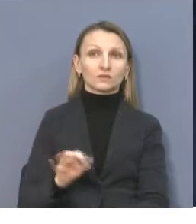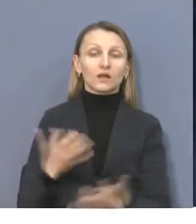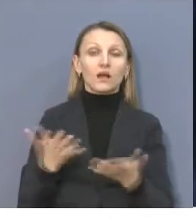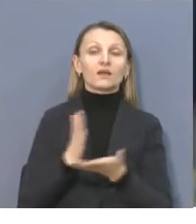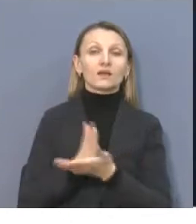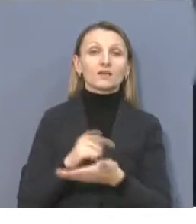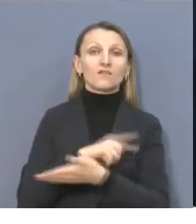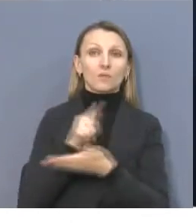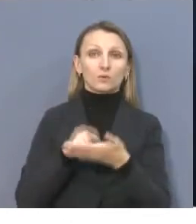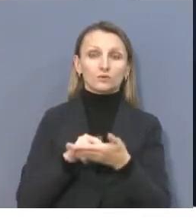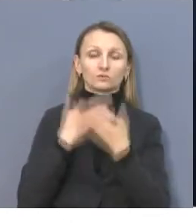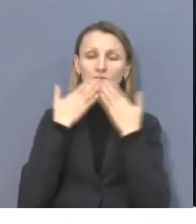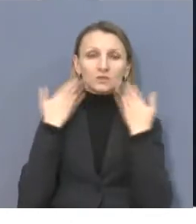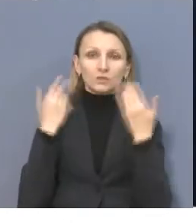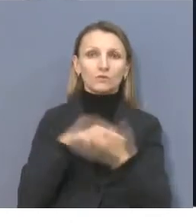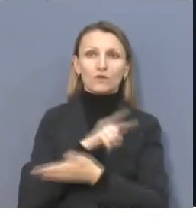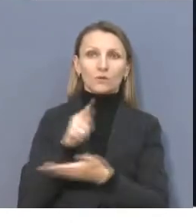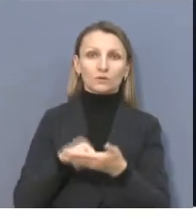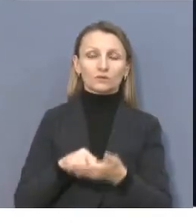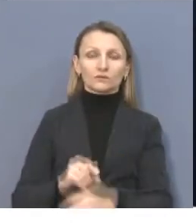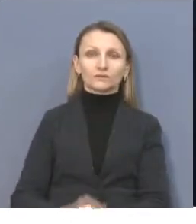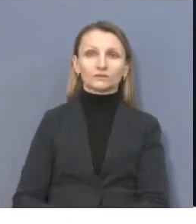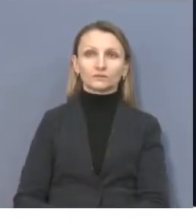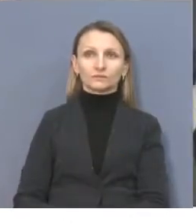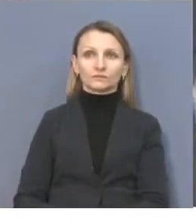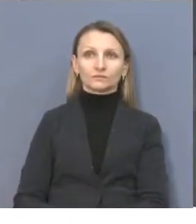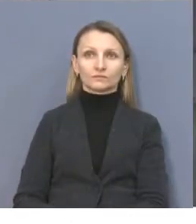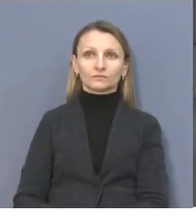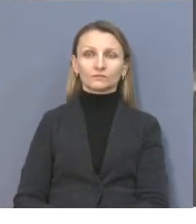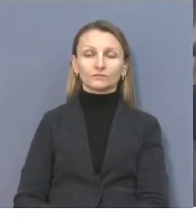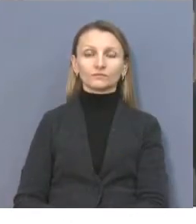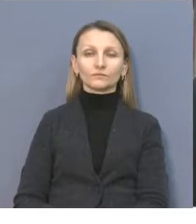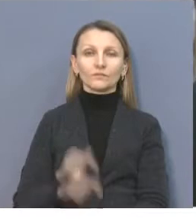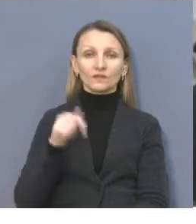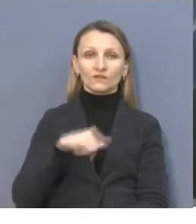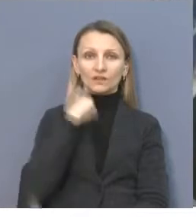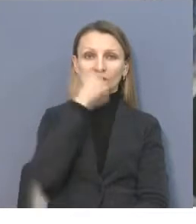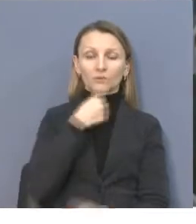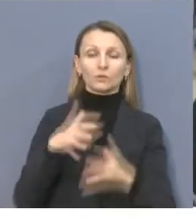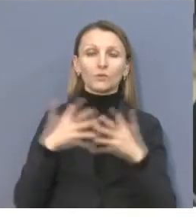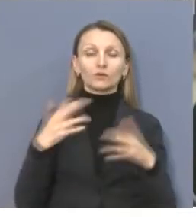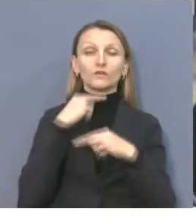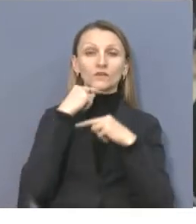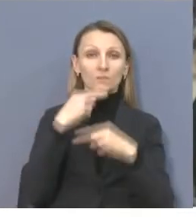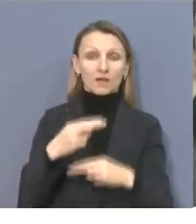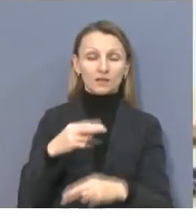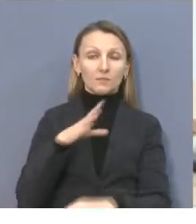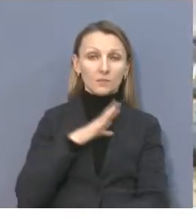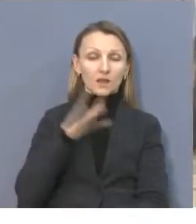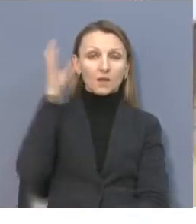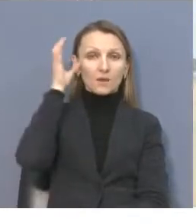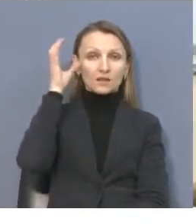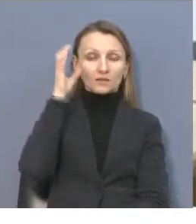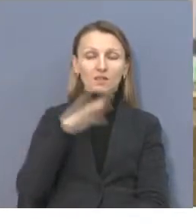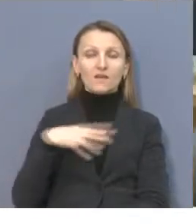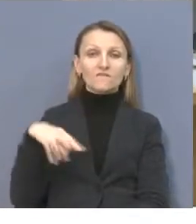нет нет не будем его устава не в этом году большое внимание уделено сфере образования на всей территории области